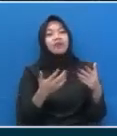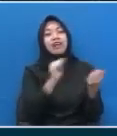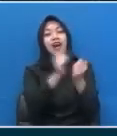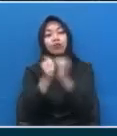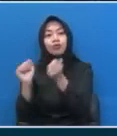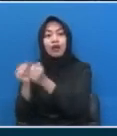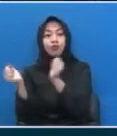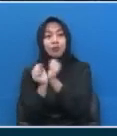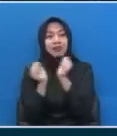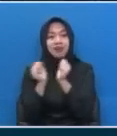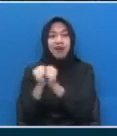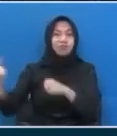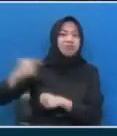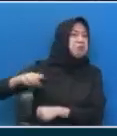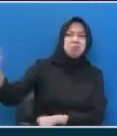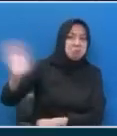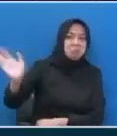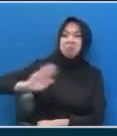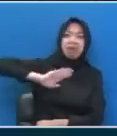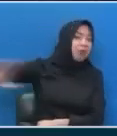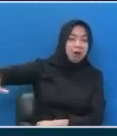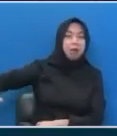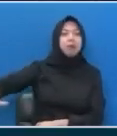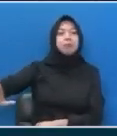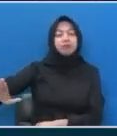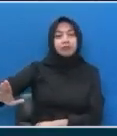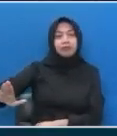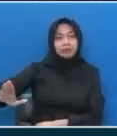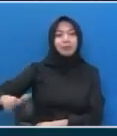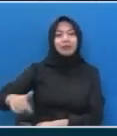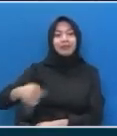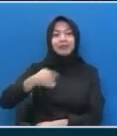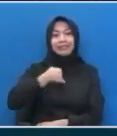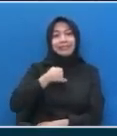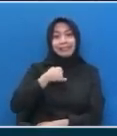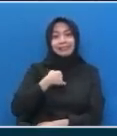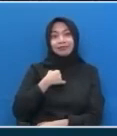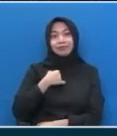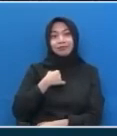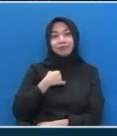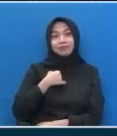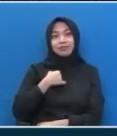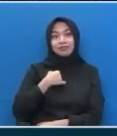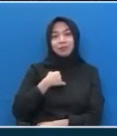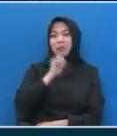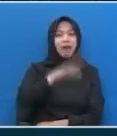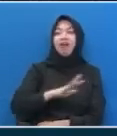itu dibantah bahkan seolah yang melakukan suatu penembakan adalah